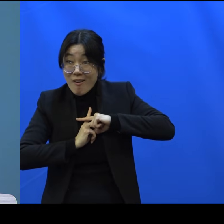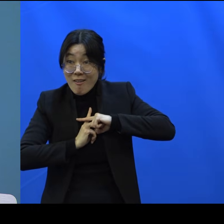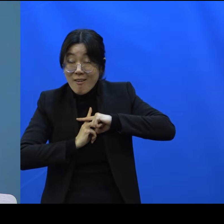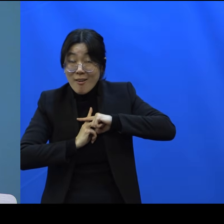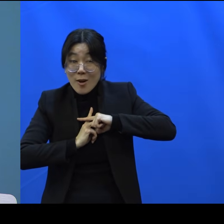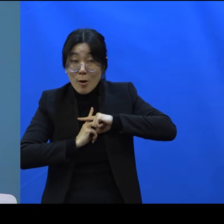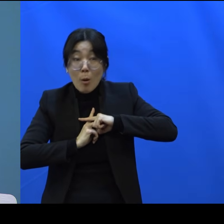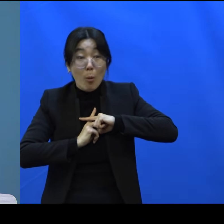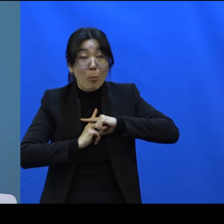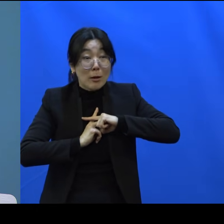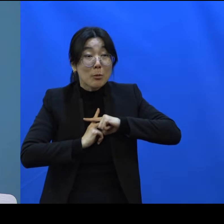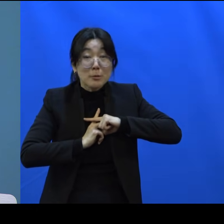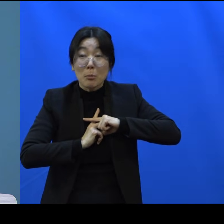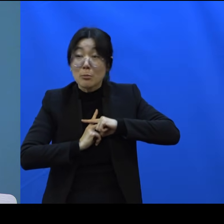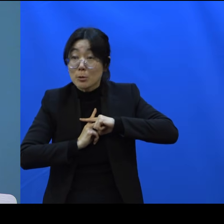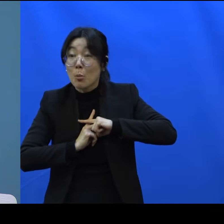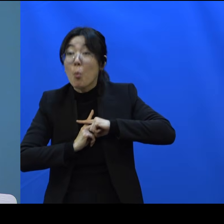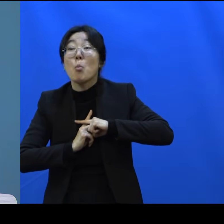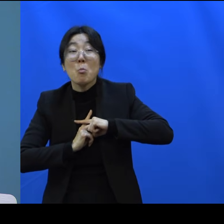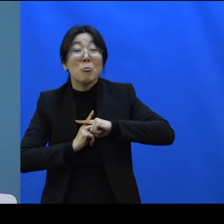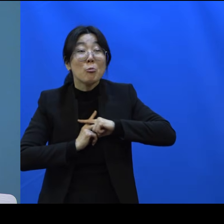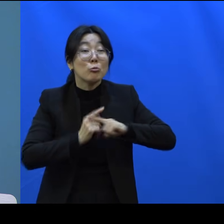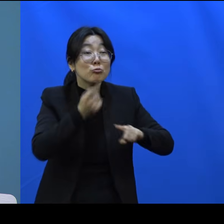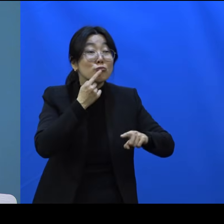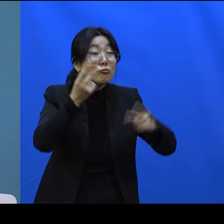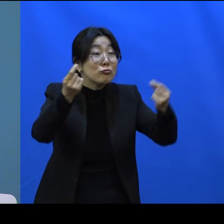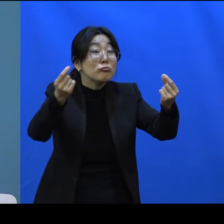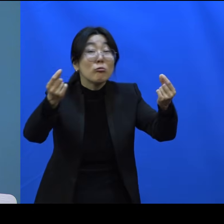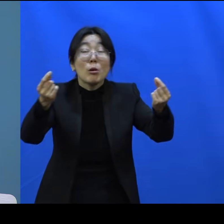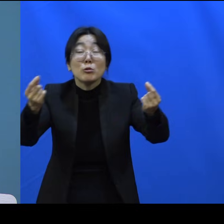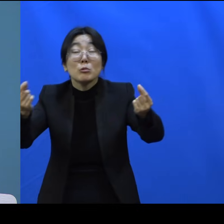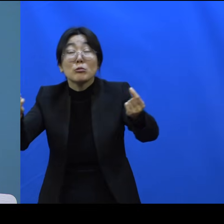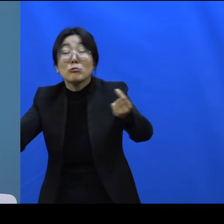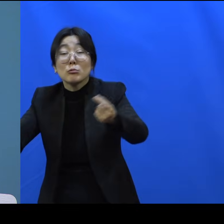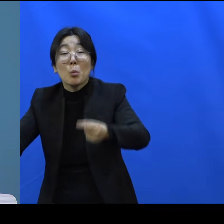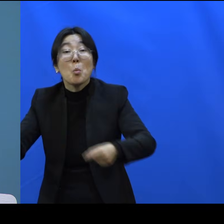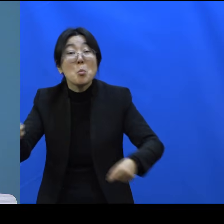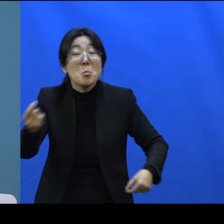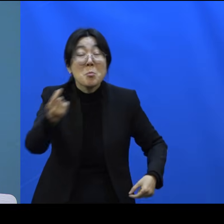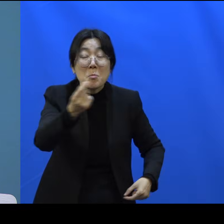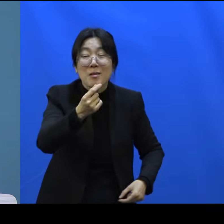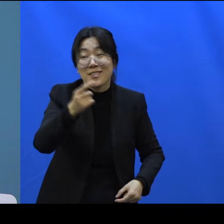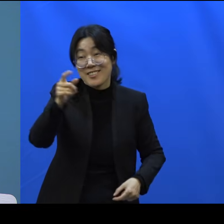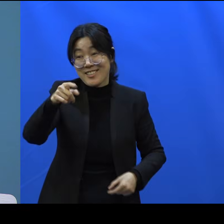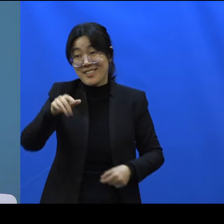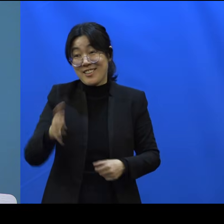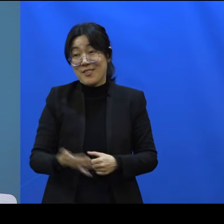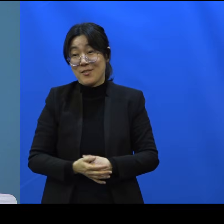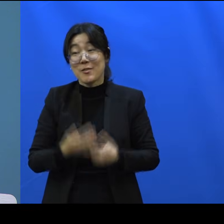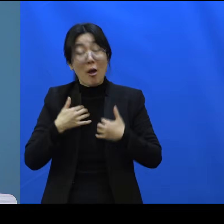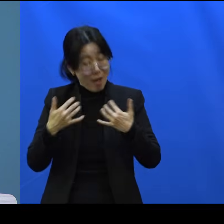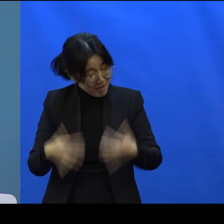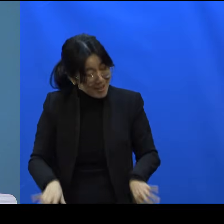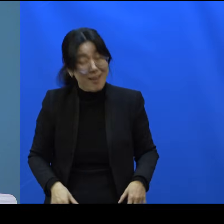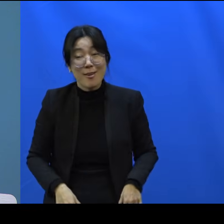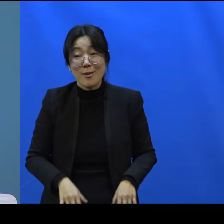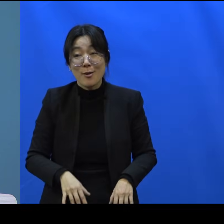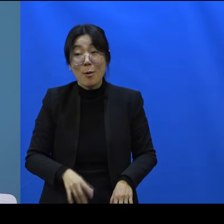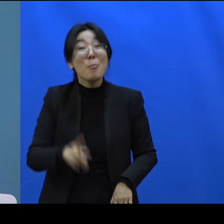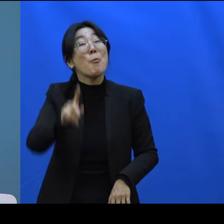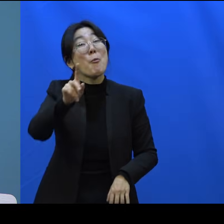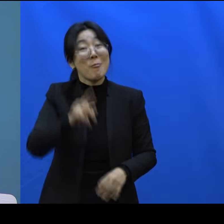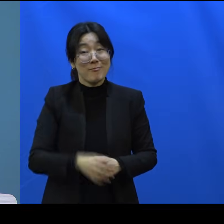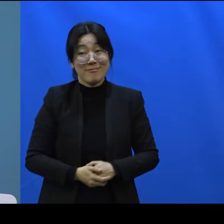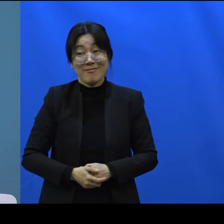여러분, 약함을 통해서 하나님과 더 가까워져요. 여러분, 언제 하나님의 능력이 나타납니까?